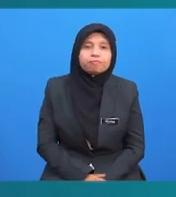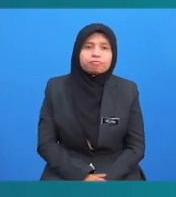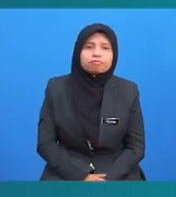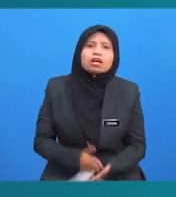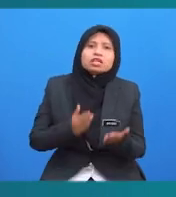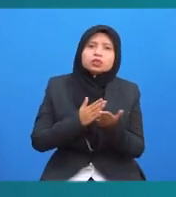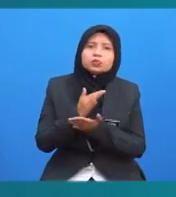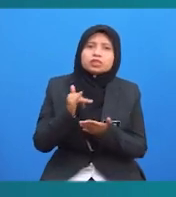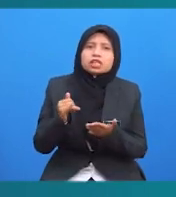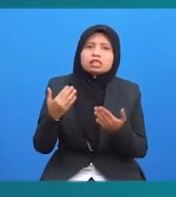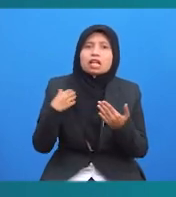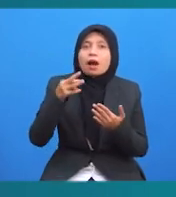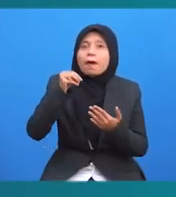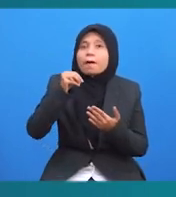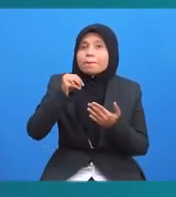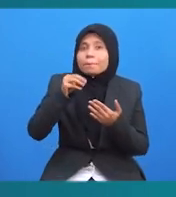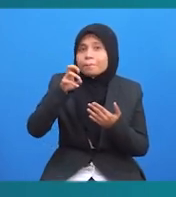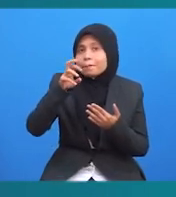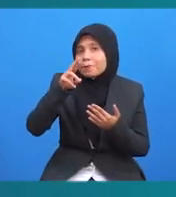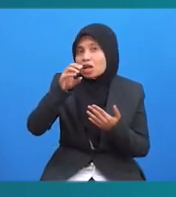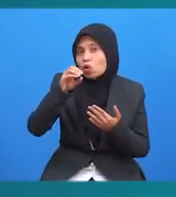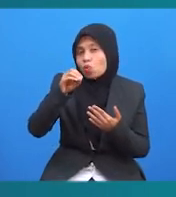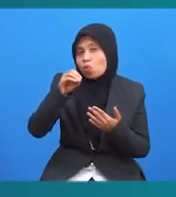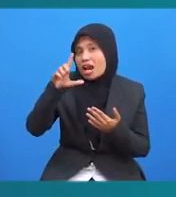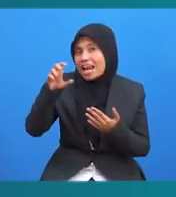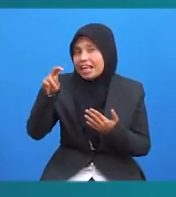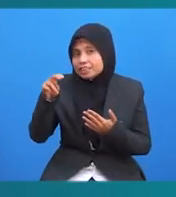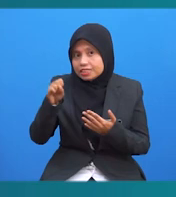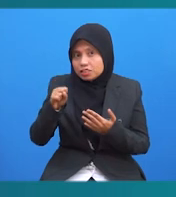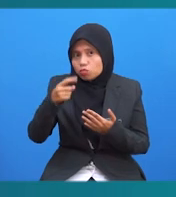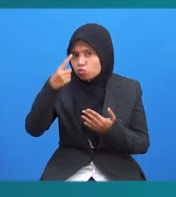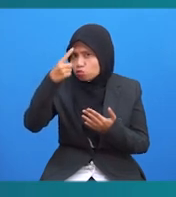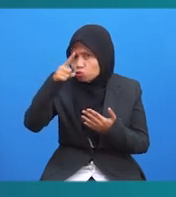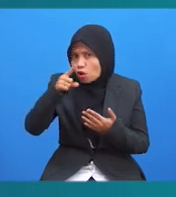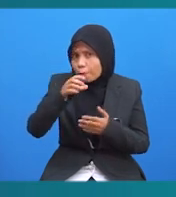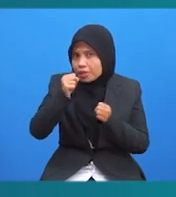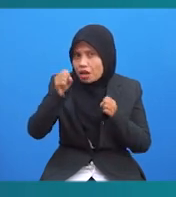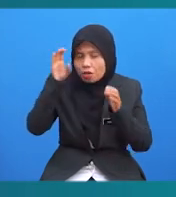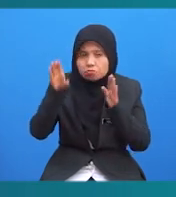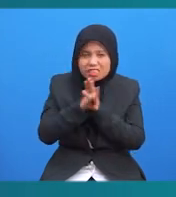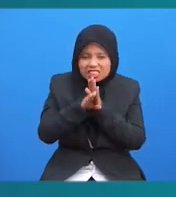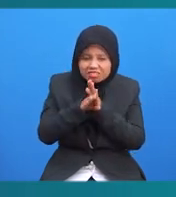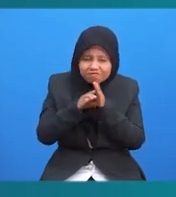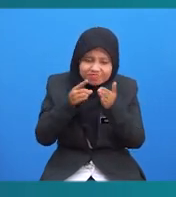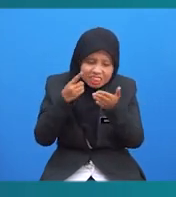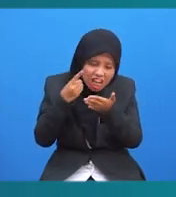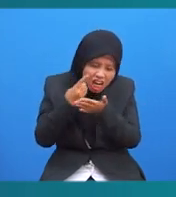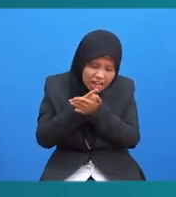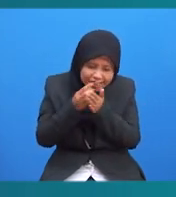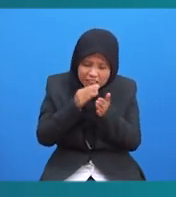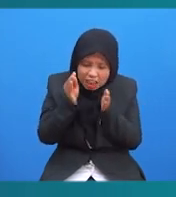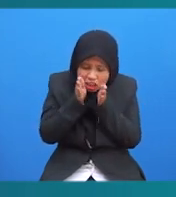300mm. Seterusnya adalah lensa makro. Lensa ini khusus untuk mengambil gambar subjek yang kecil pada jarak yang